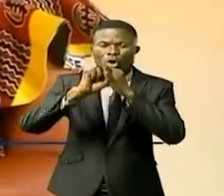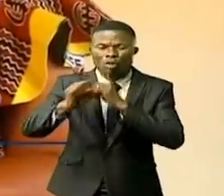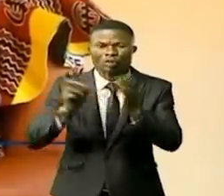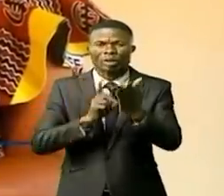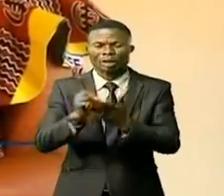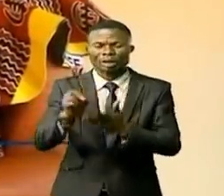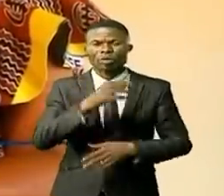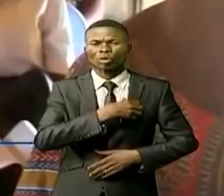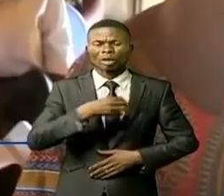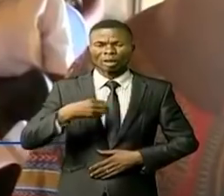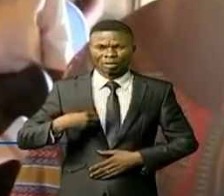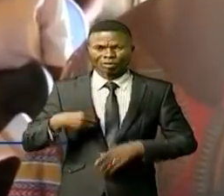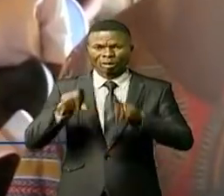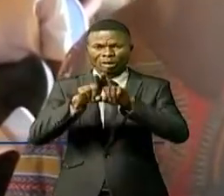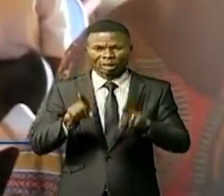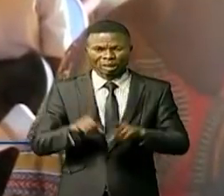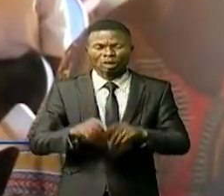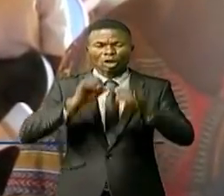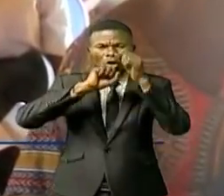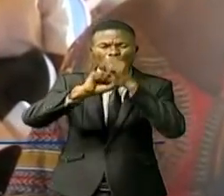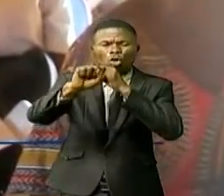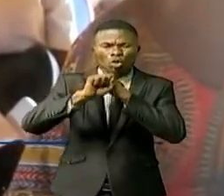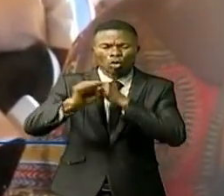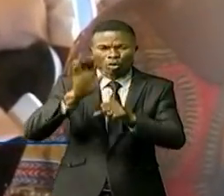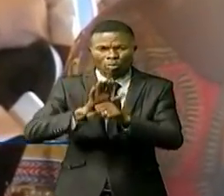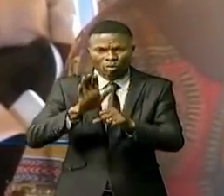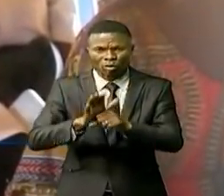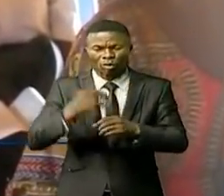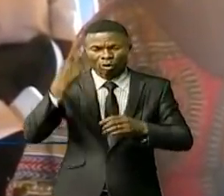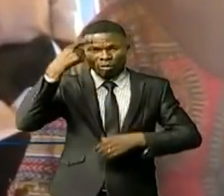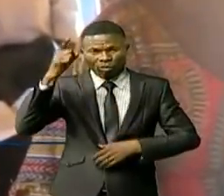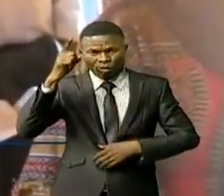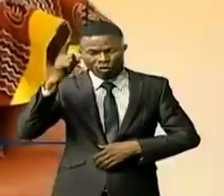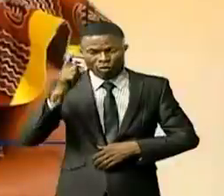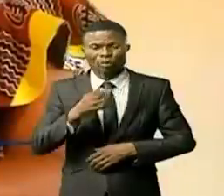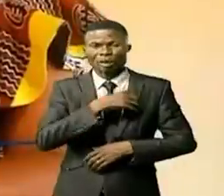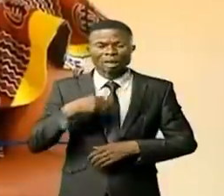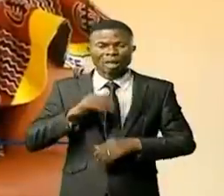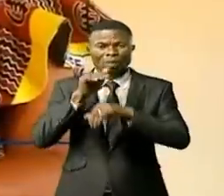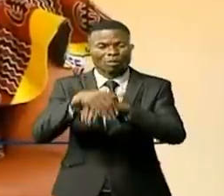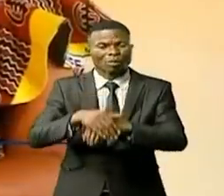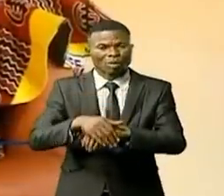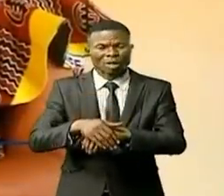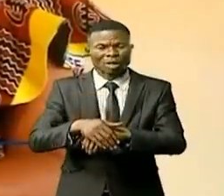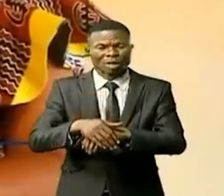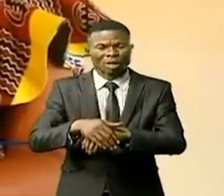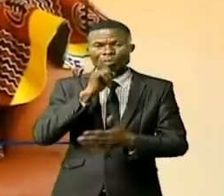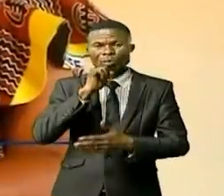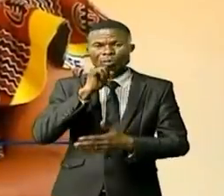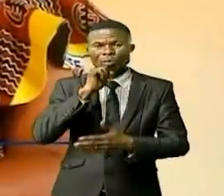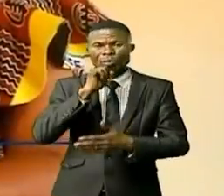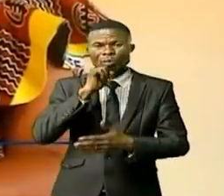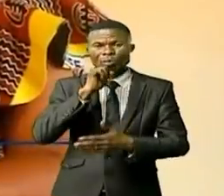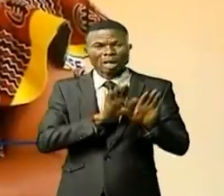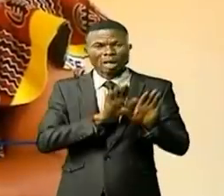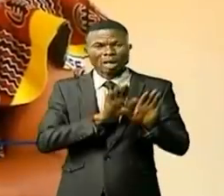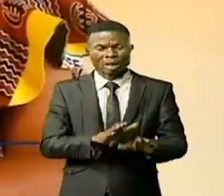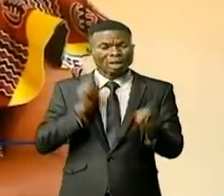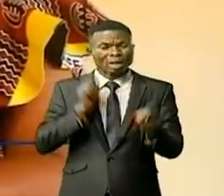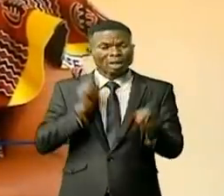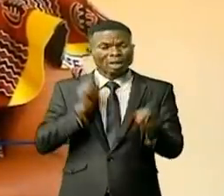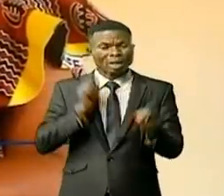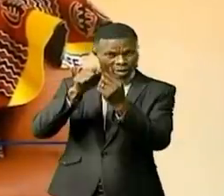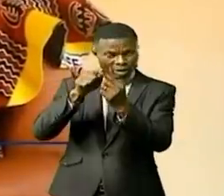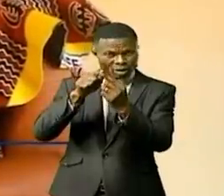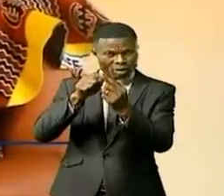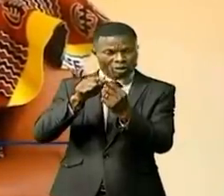femme et dans la sensibilisation pour leur engagement sans faille dans l'atteinte de notre objectif qui est celui